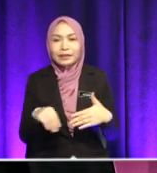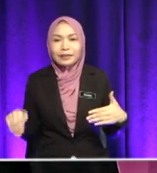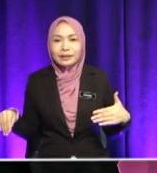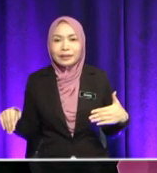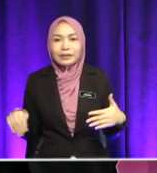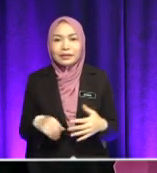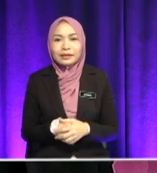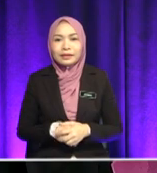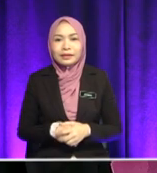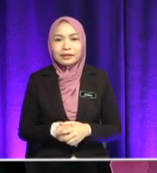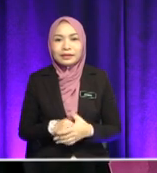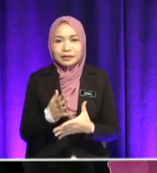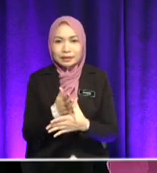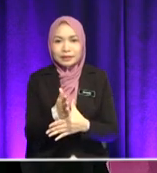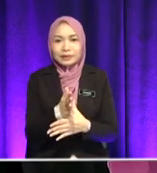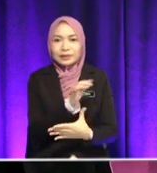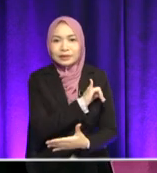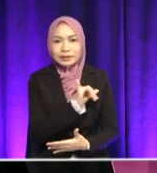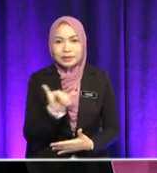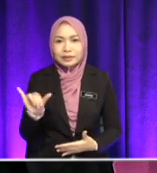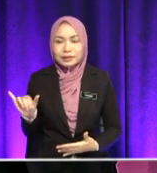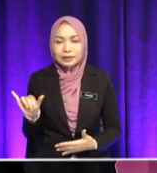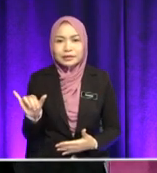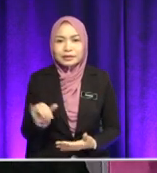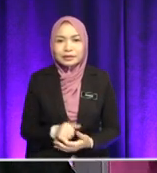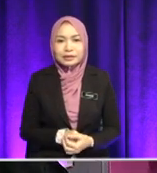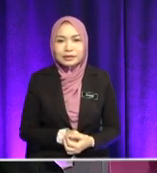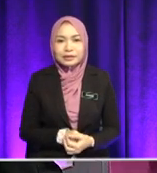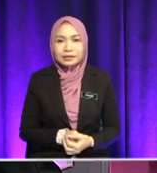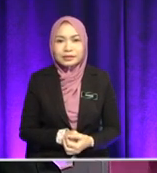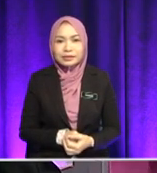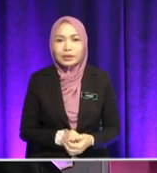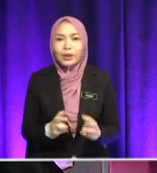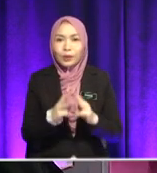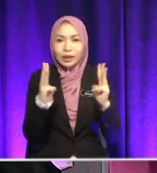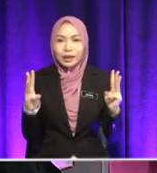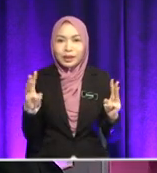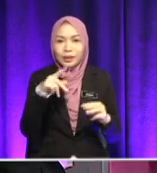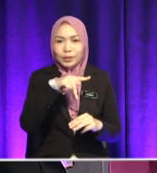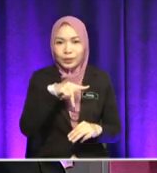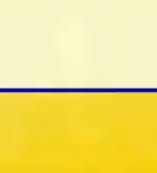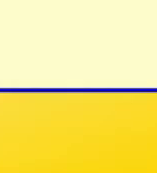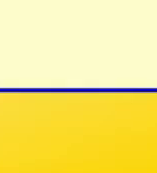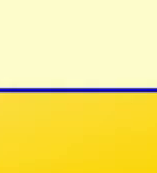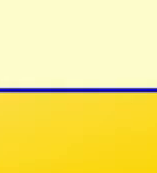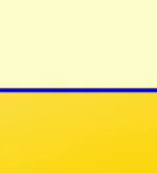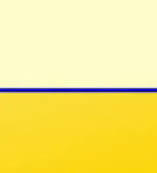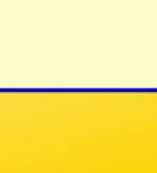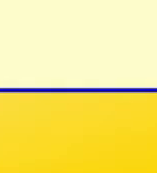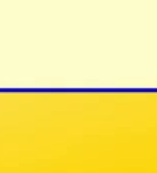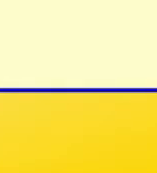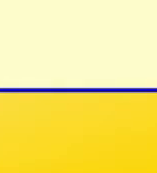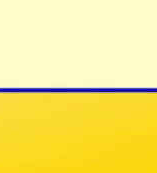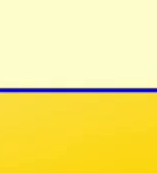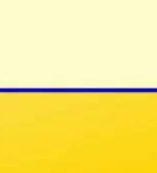Oke seterusnya Oke tapi di sini Walaupun ada kesilapan yang di sinilah